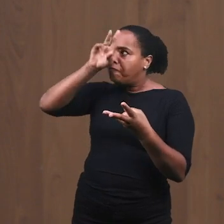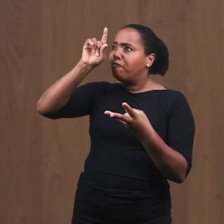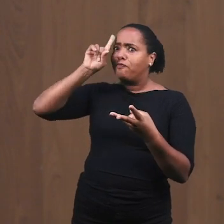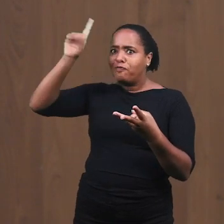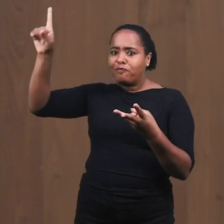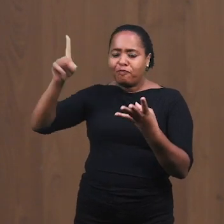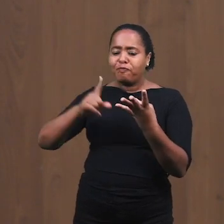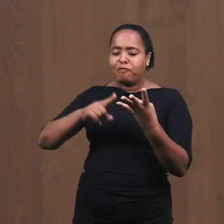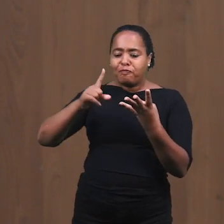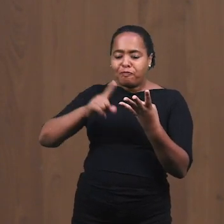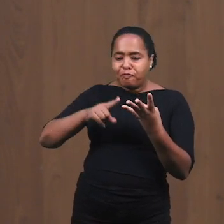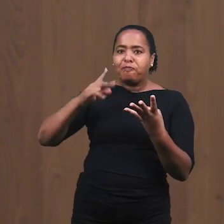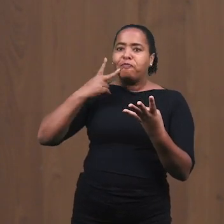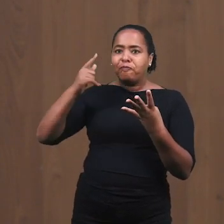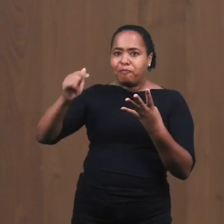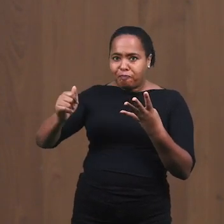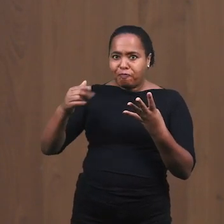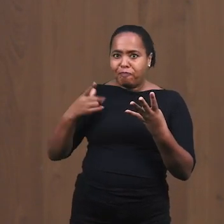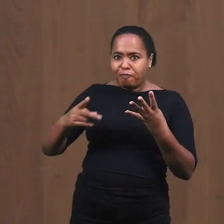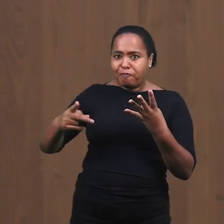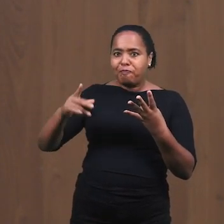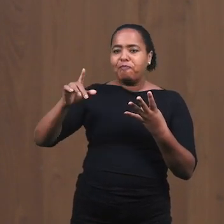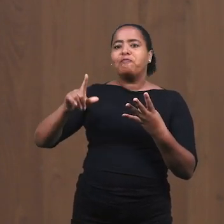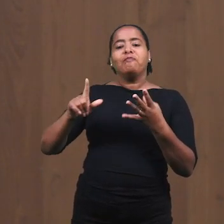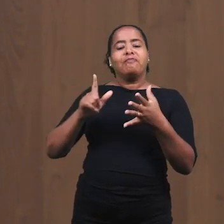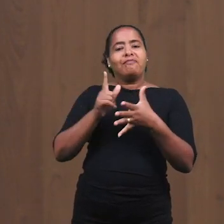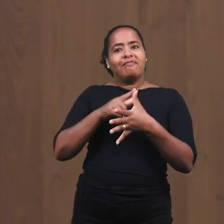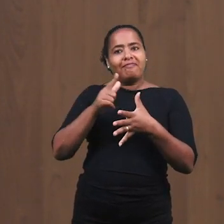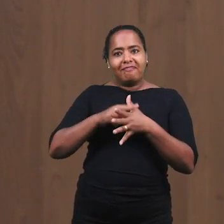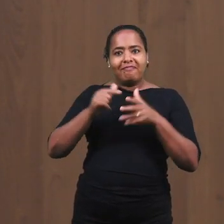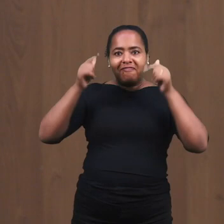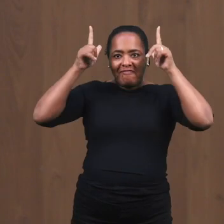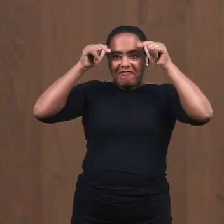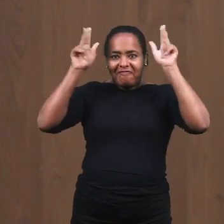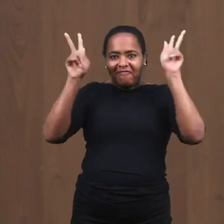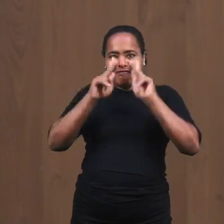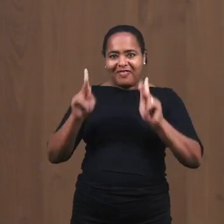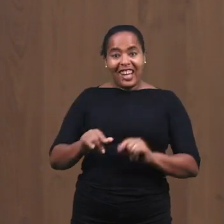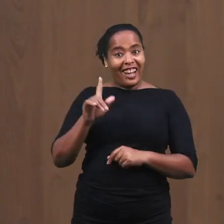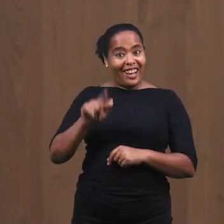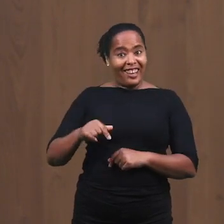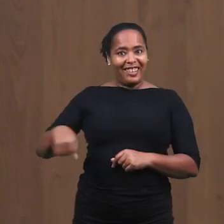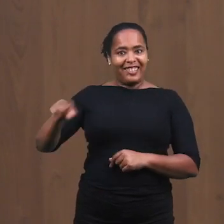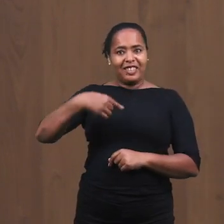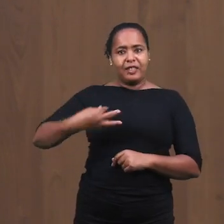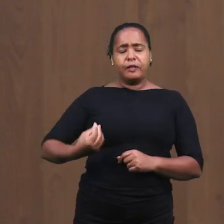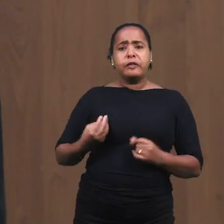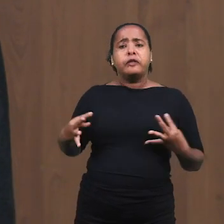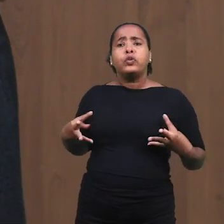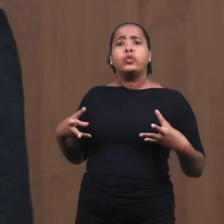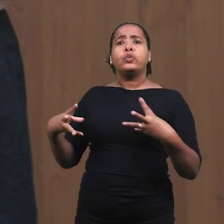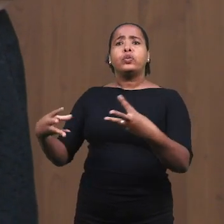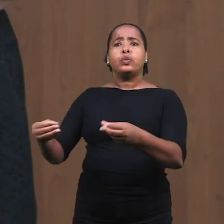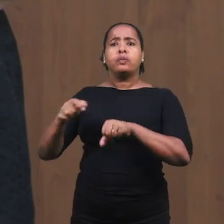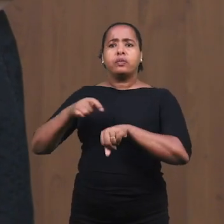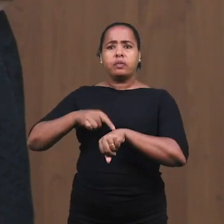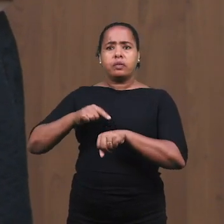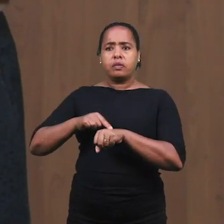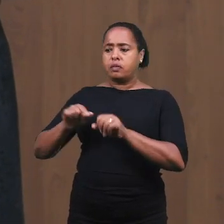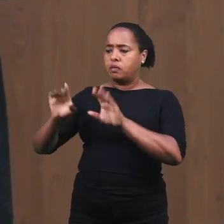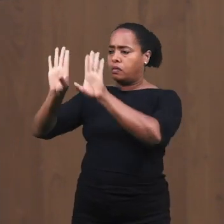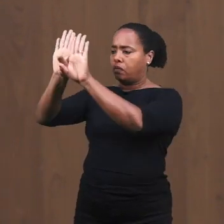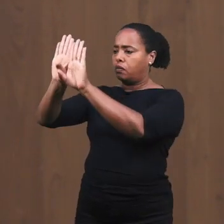Бог вечности и князь мира – это наш Иисус. И Слово Божие говорит